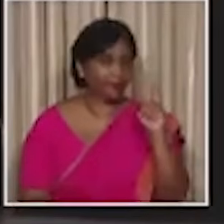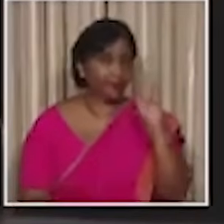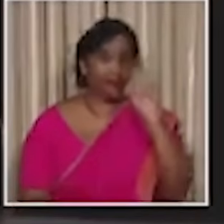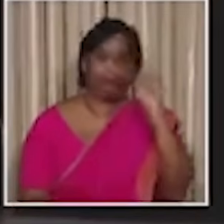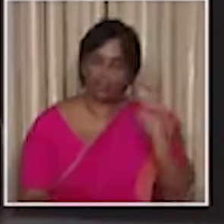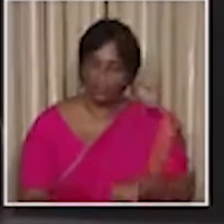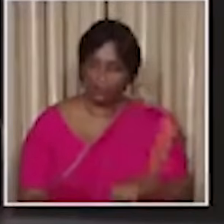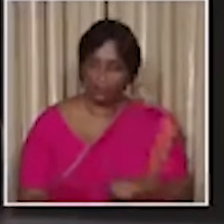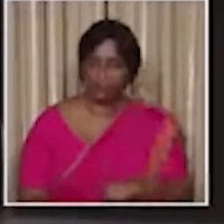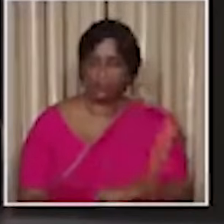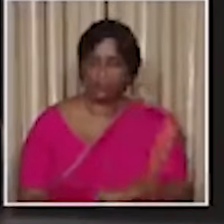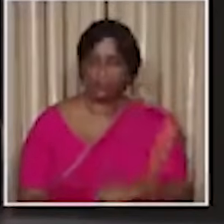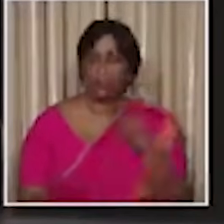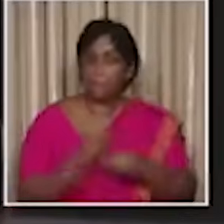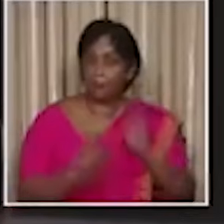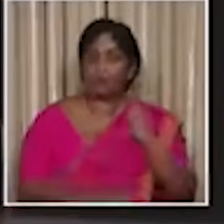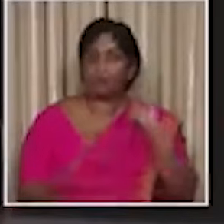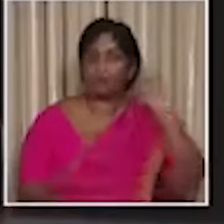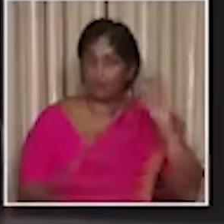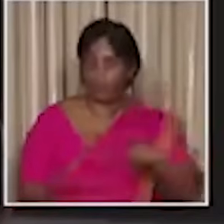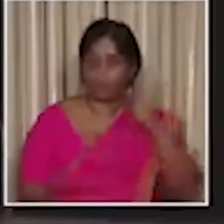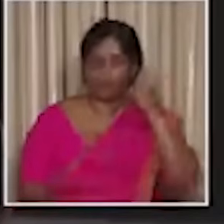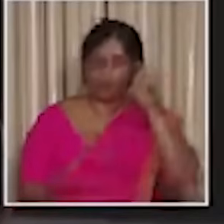20000යි නිෂ්පාදනය කළා තියෙන 20000යි